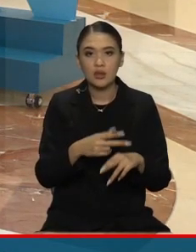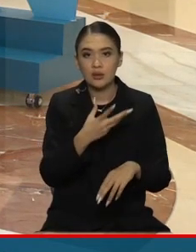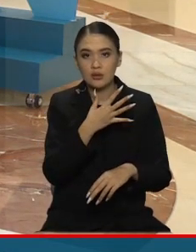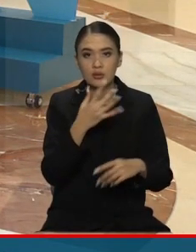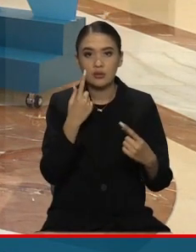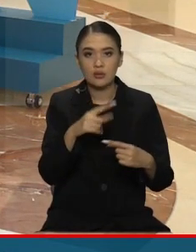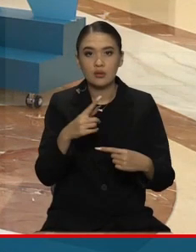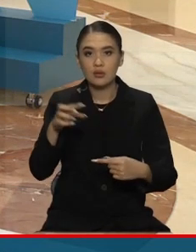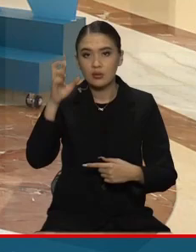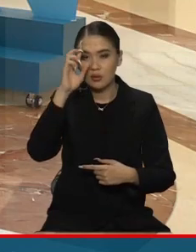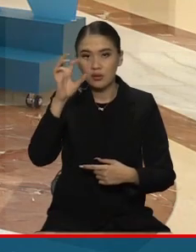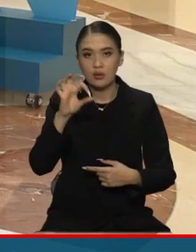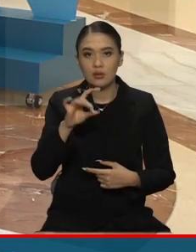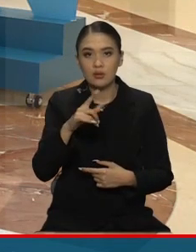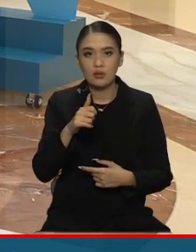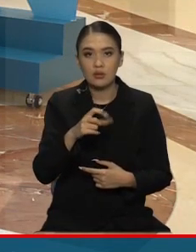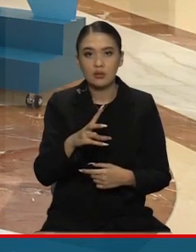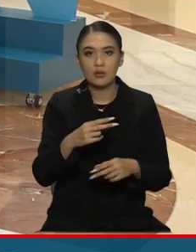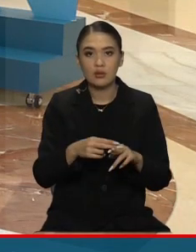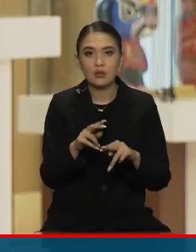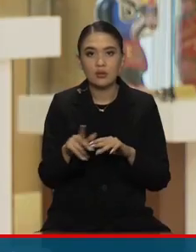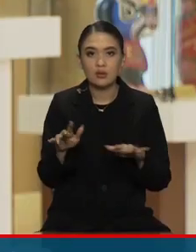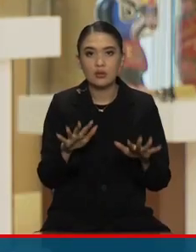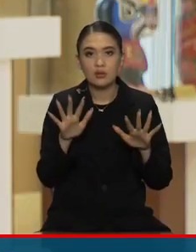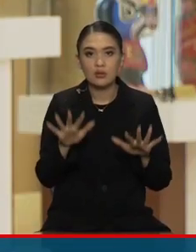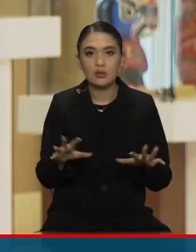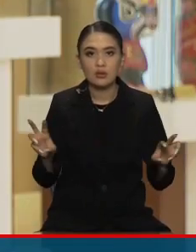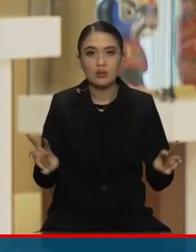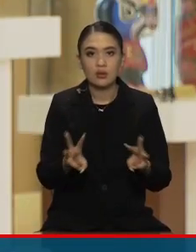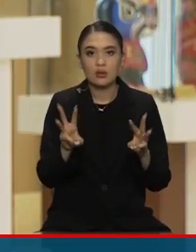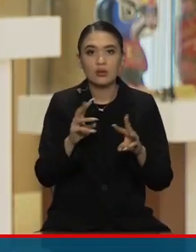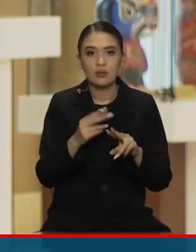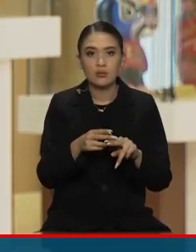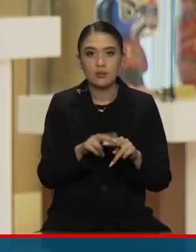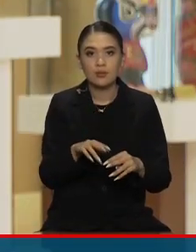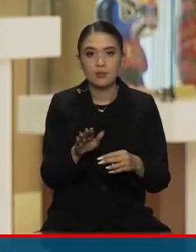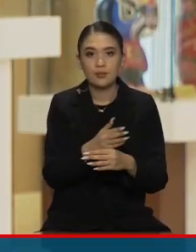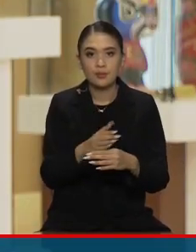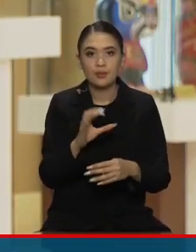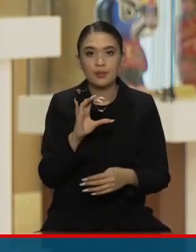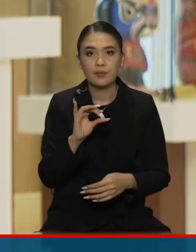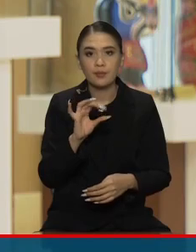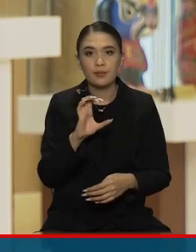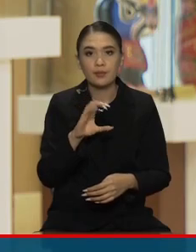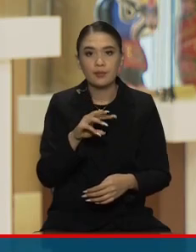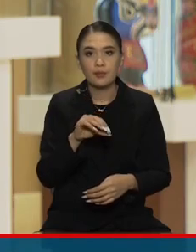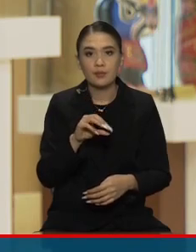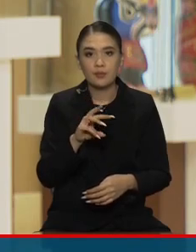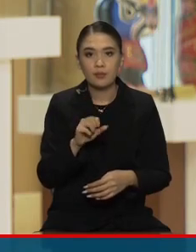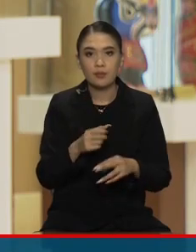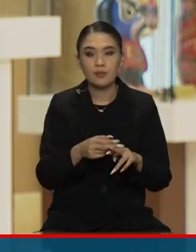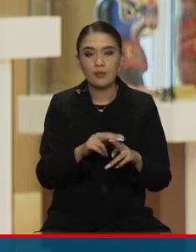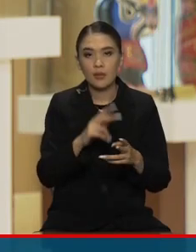заинтересованными государственными и выдвинуться на место пожара Кроме того вот эти системы раннего обнаружения